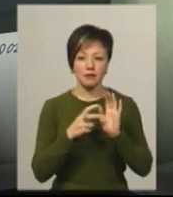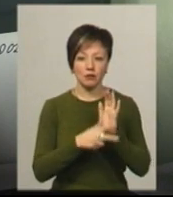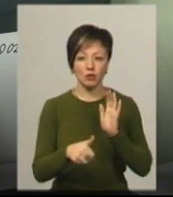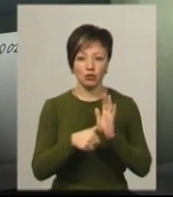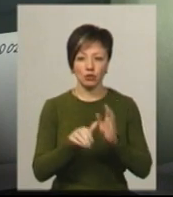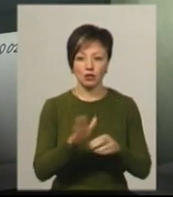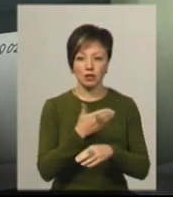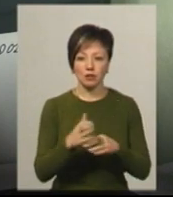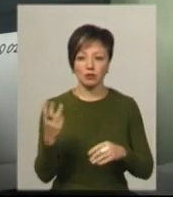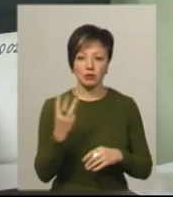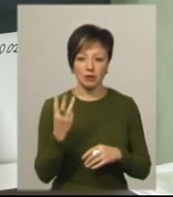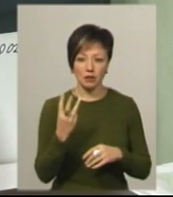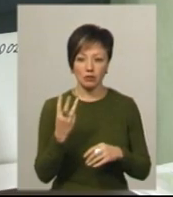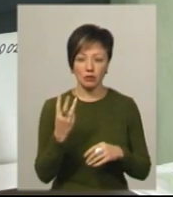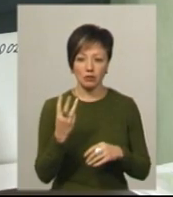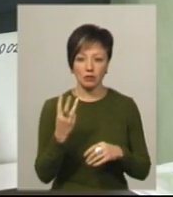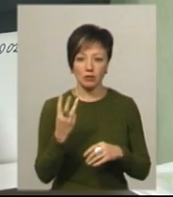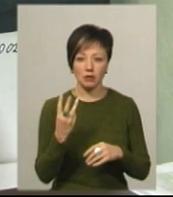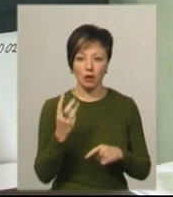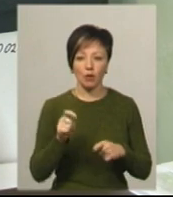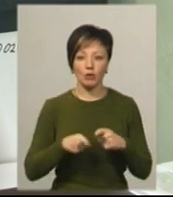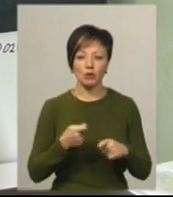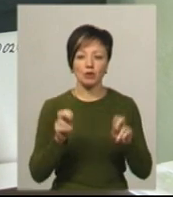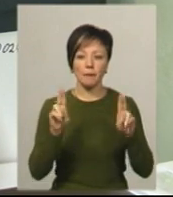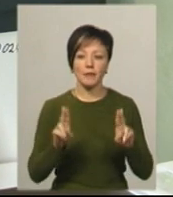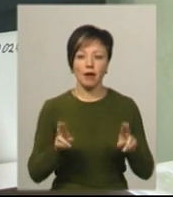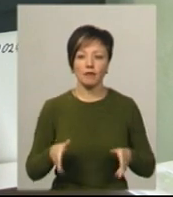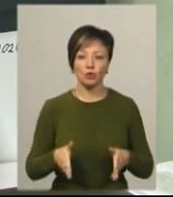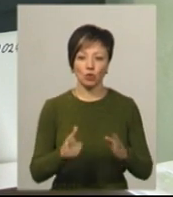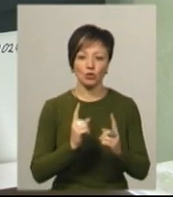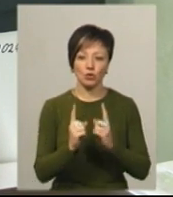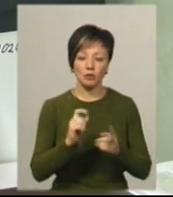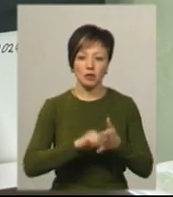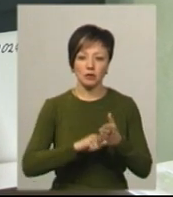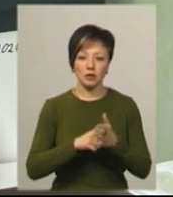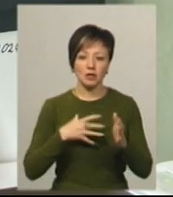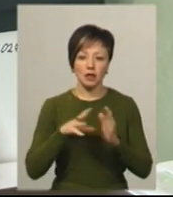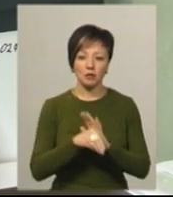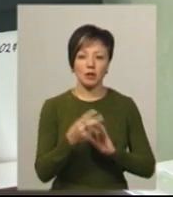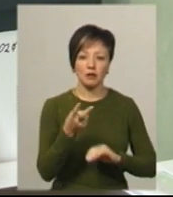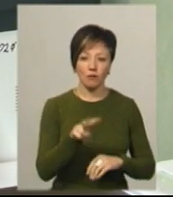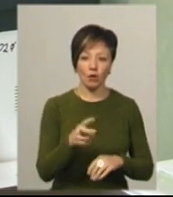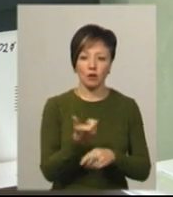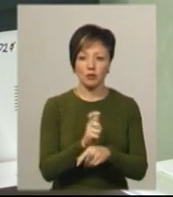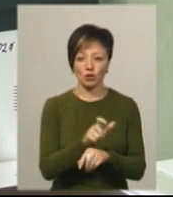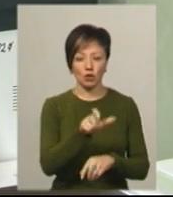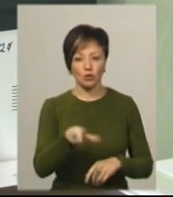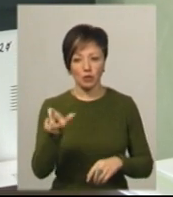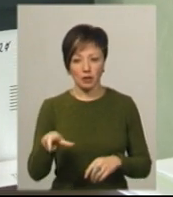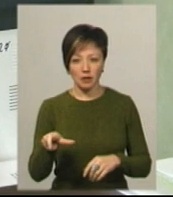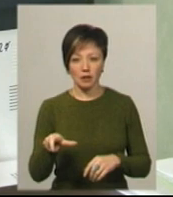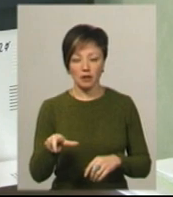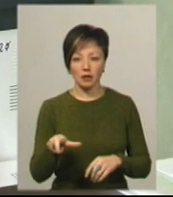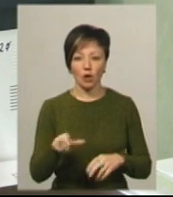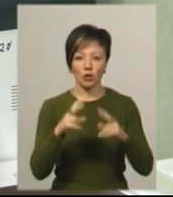286 частиною 3, як порушення правил дорожнього руху, що призвело до загибелі двох і більше людей. Досудове